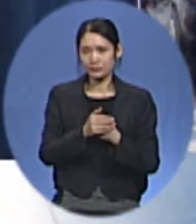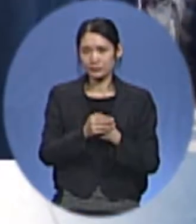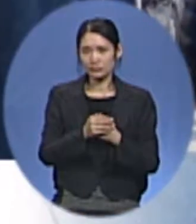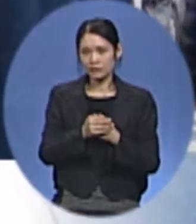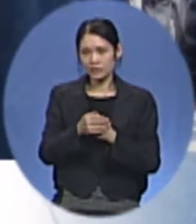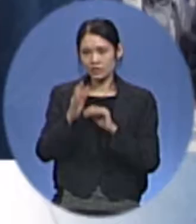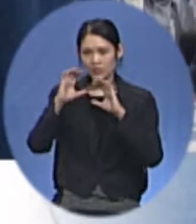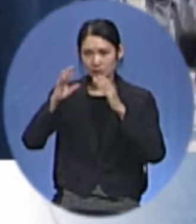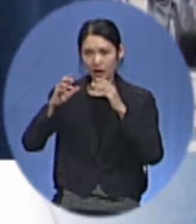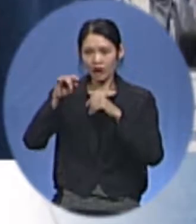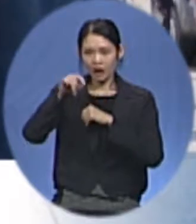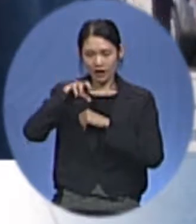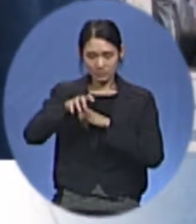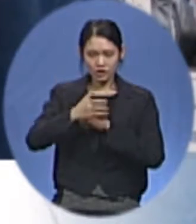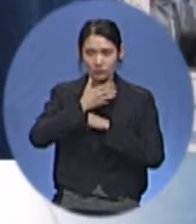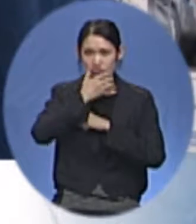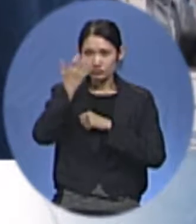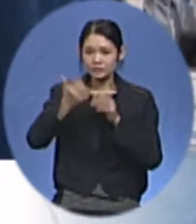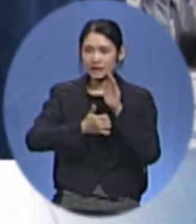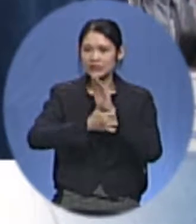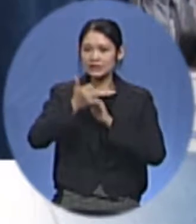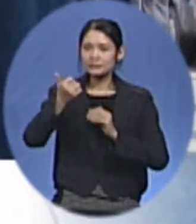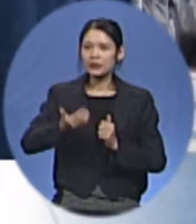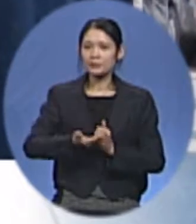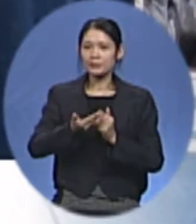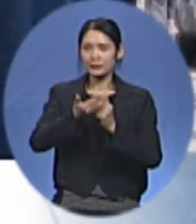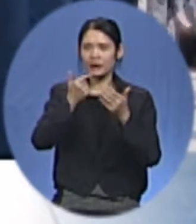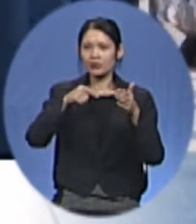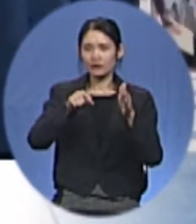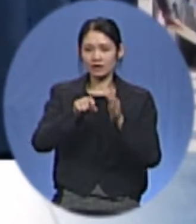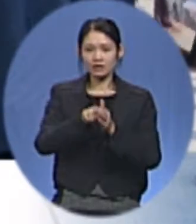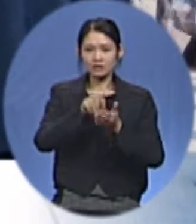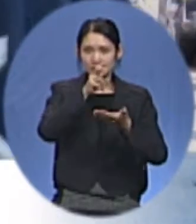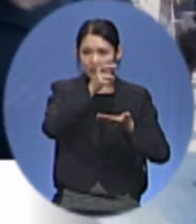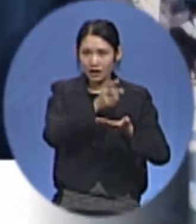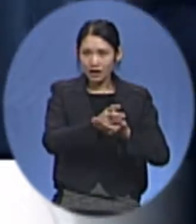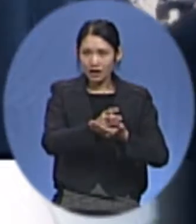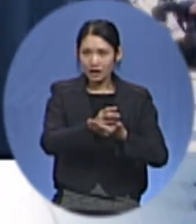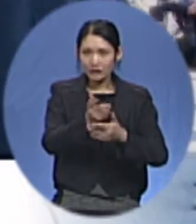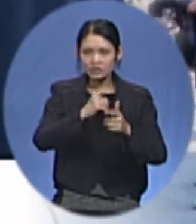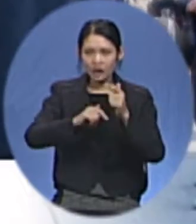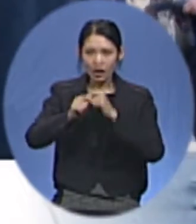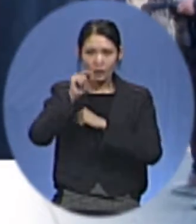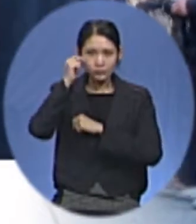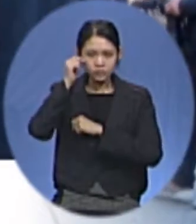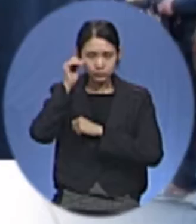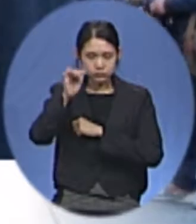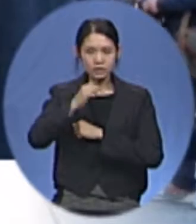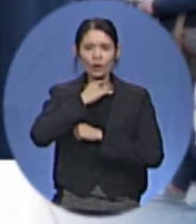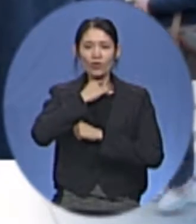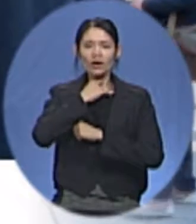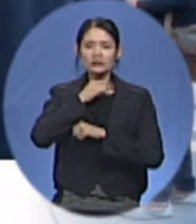저국에서 꿈과 희망을 키워나갈 수 있도록 제도적이고